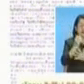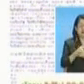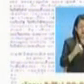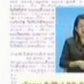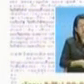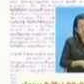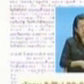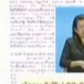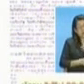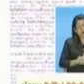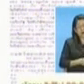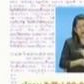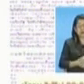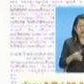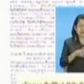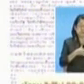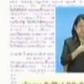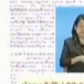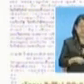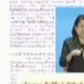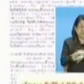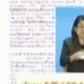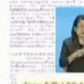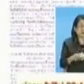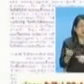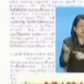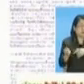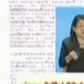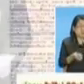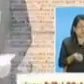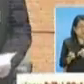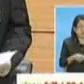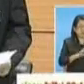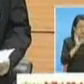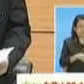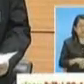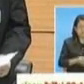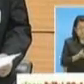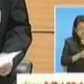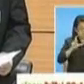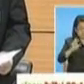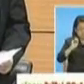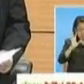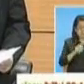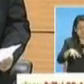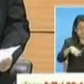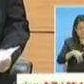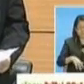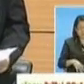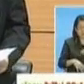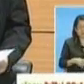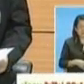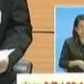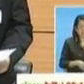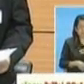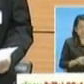วหาว่าพวกเราอยู่เบื้องหลังแท้ที่จริงตำรวจก็ฟันธงแล้วว่าชาวบ้านไม่พอใจท่านประธานครับและอีกภาพหนึ่งครับ